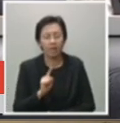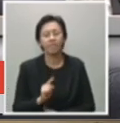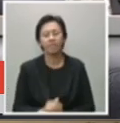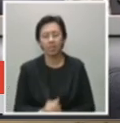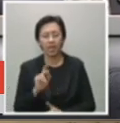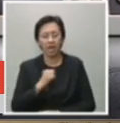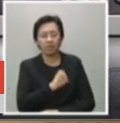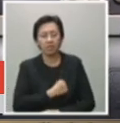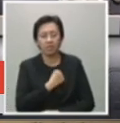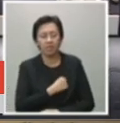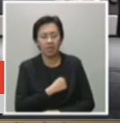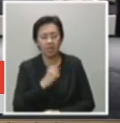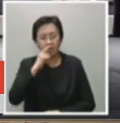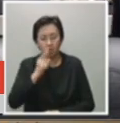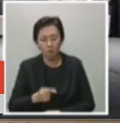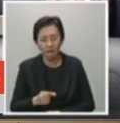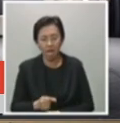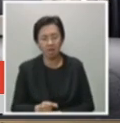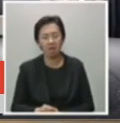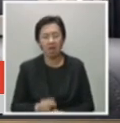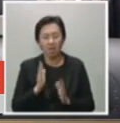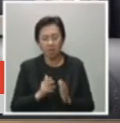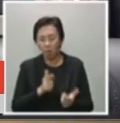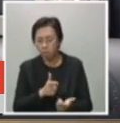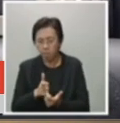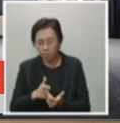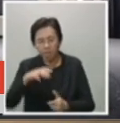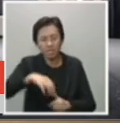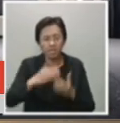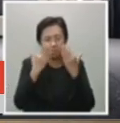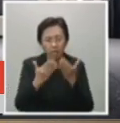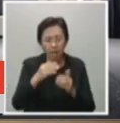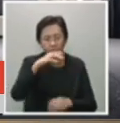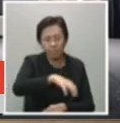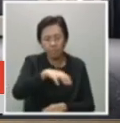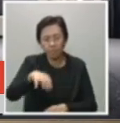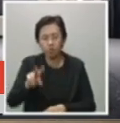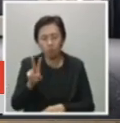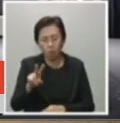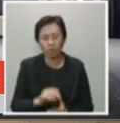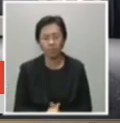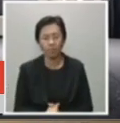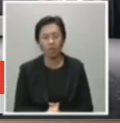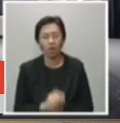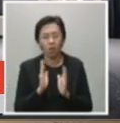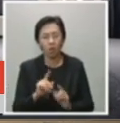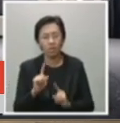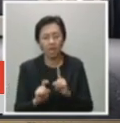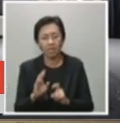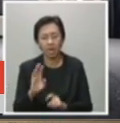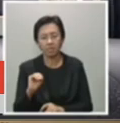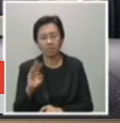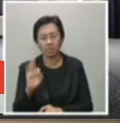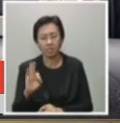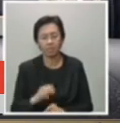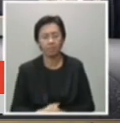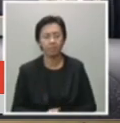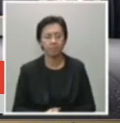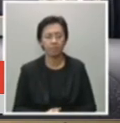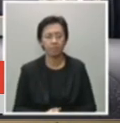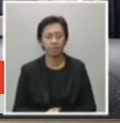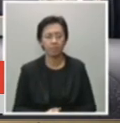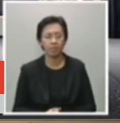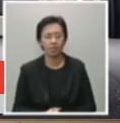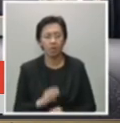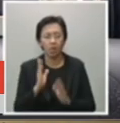ลนด์มือปืนบุกเข้าไปกราดยิงในมัสยิด2แห่งในเมืองไคลเชิร์ชทำให้มีผู้เสียชีวิต49คน